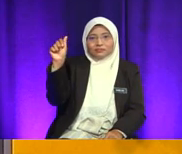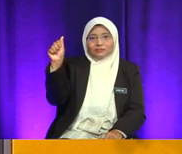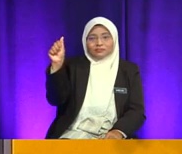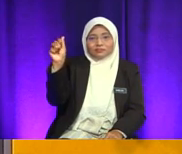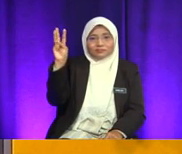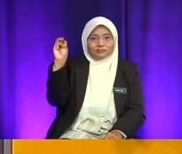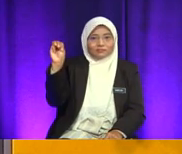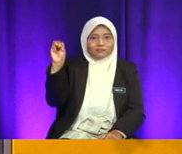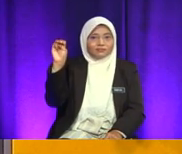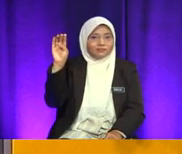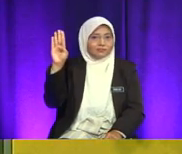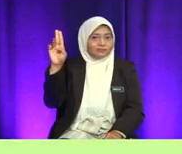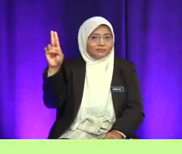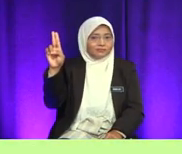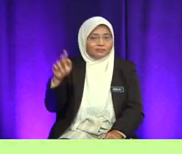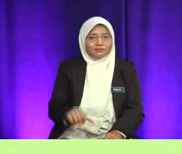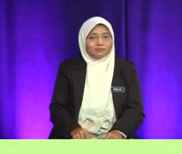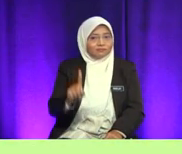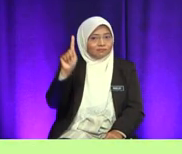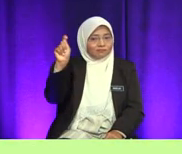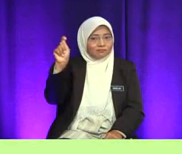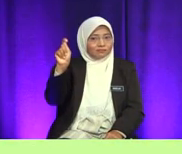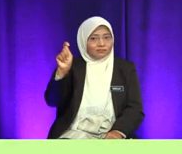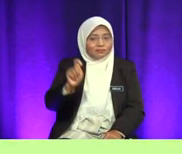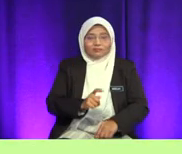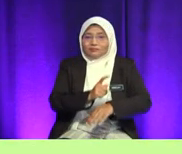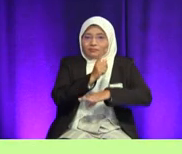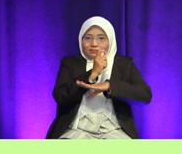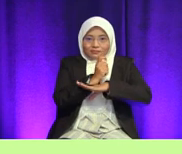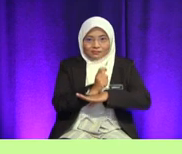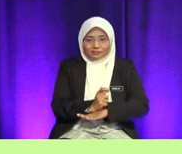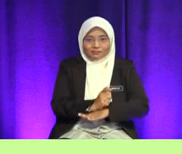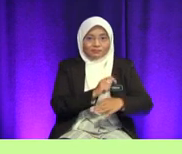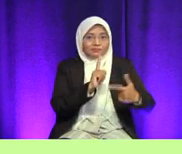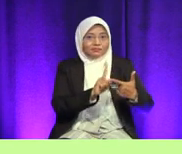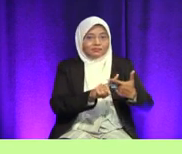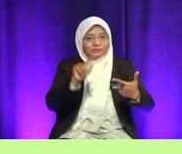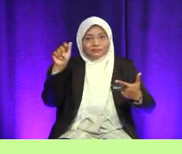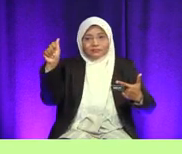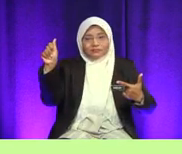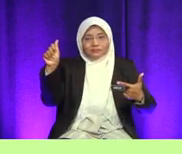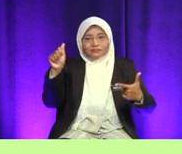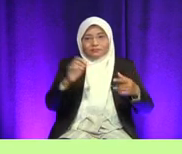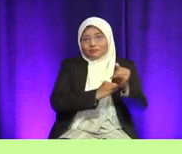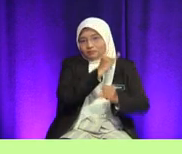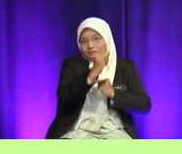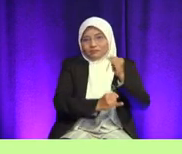tamu untuk traditional I untuk antar bangsa